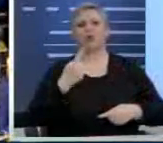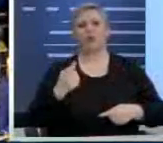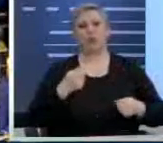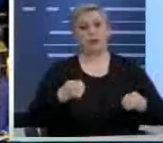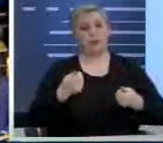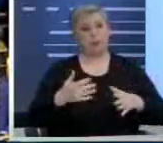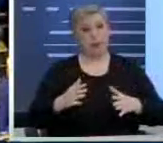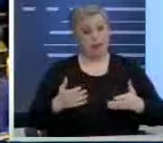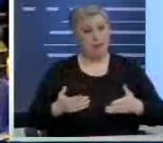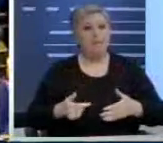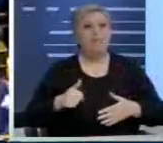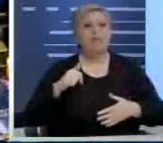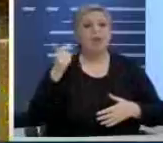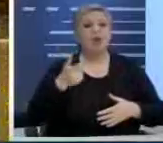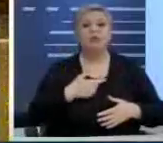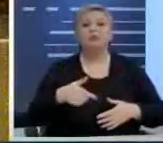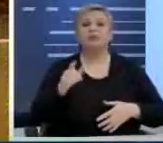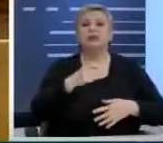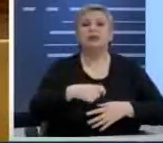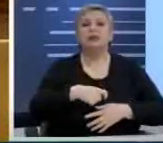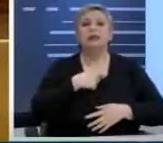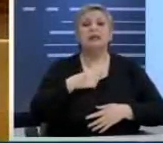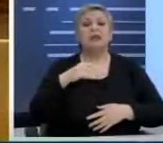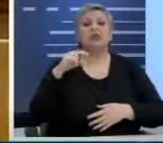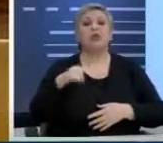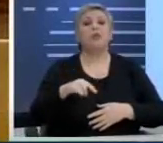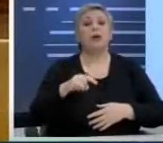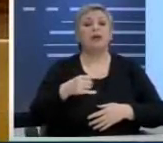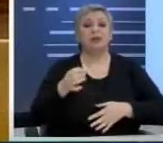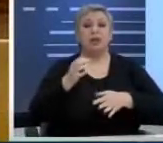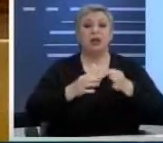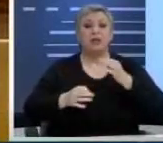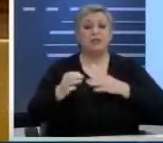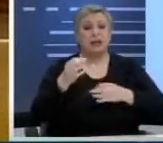Αλλά, ο κύριος Πέτσας μας έδωσε την εξήγηση γιατί ήταν